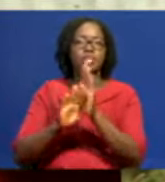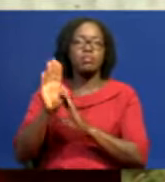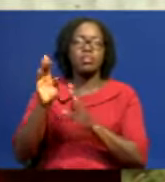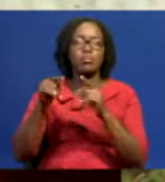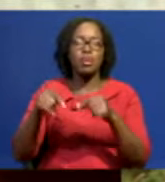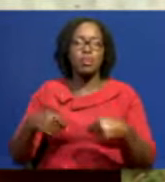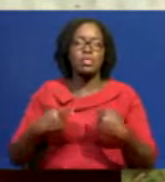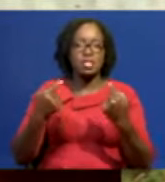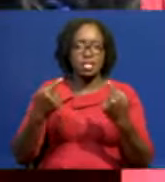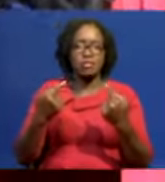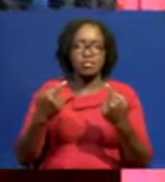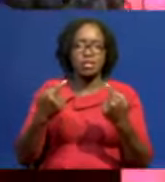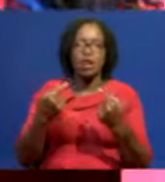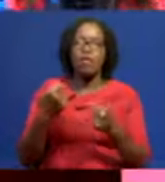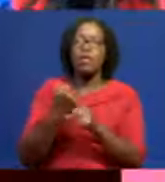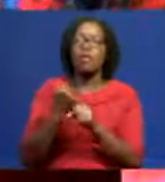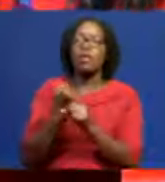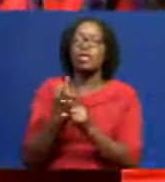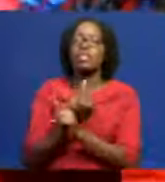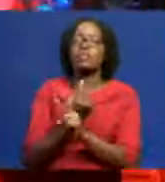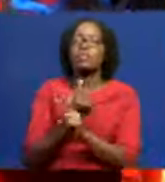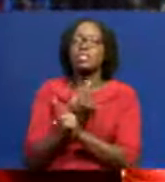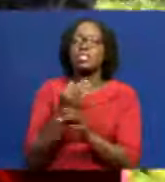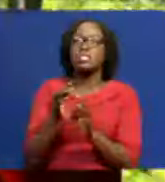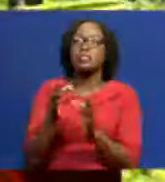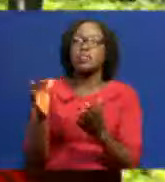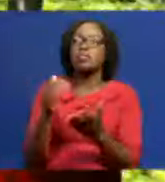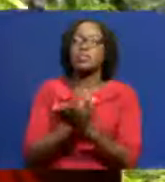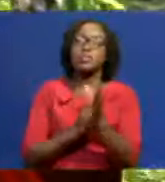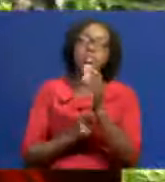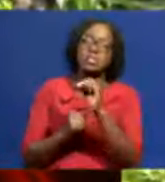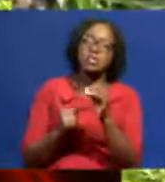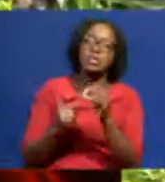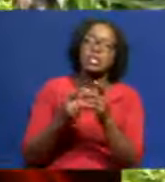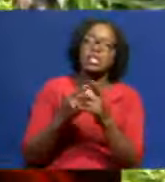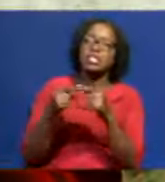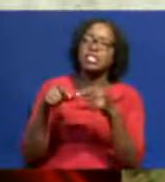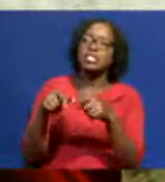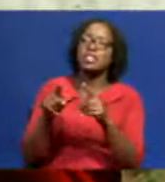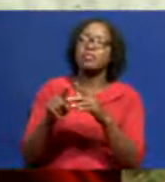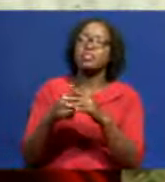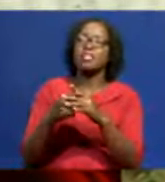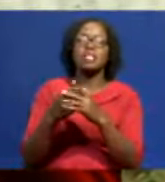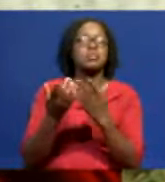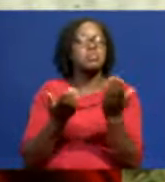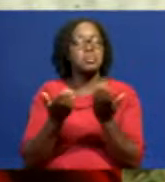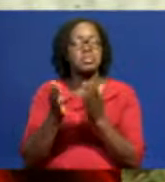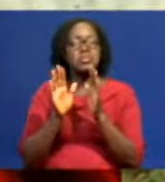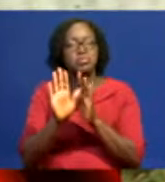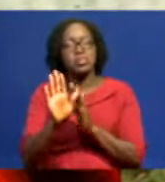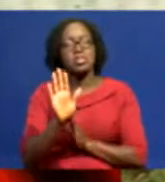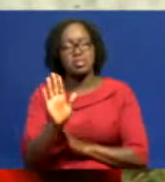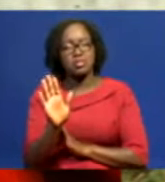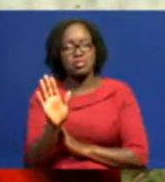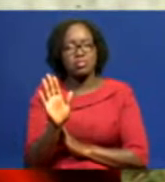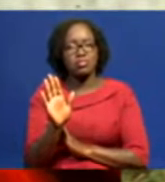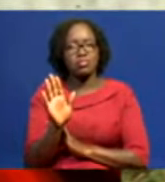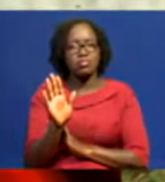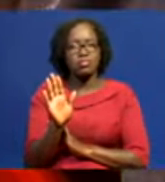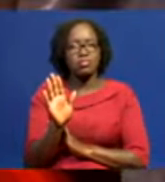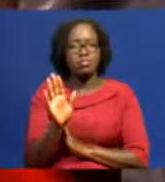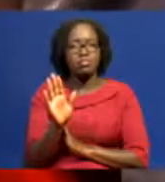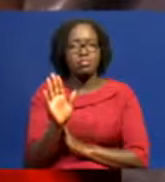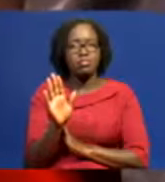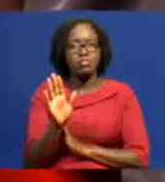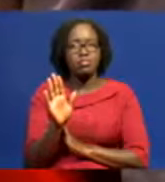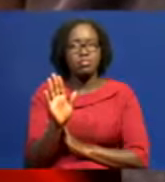ya kazi za hapa na pale. Hata kama utaajiriwa, mtu mwenyewe unaweza jianzishia mambo yako na